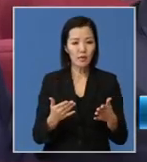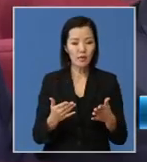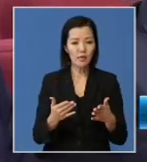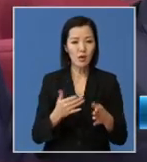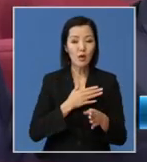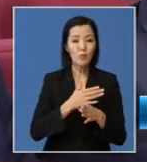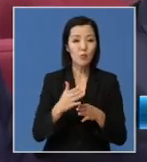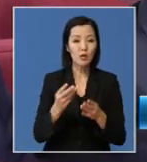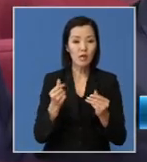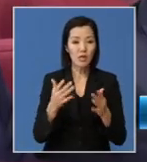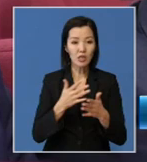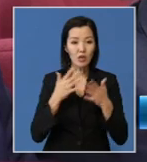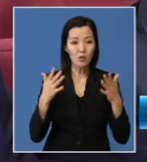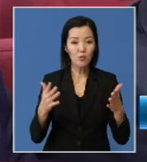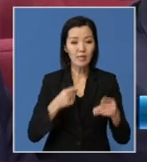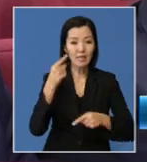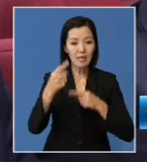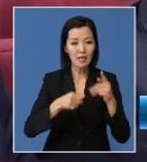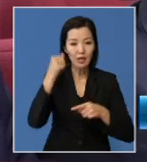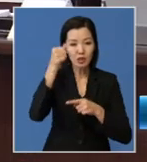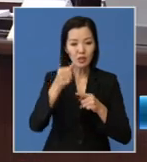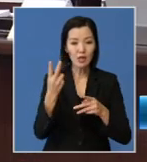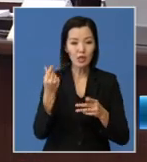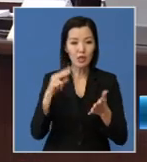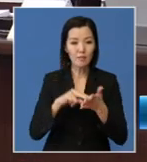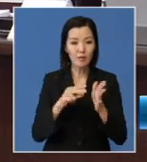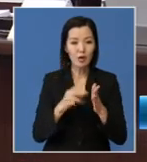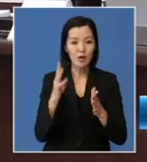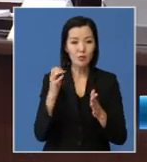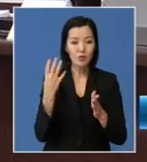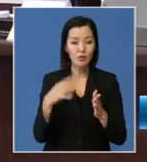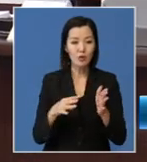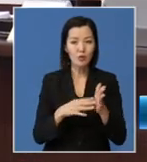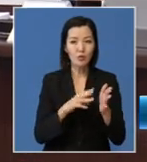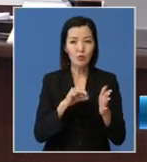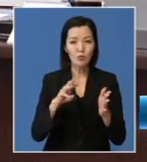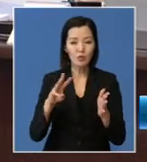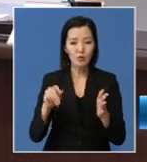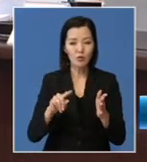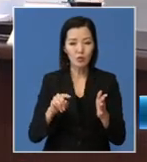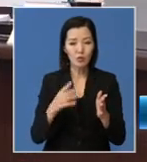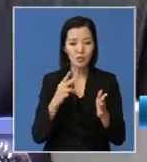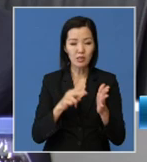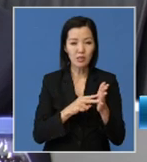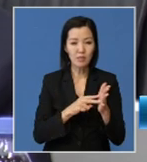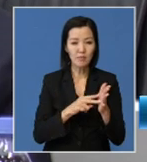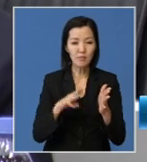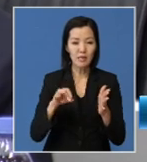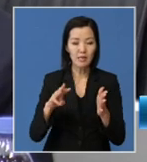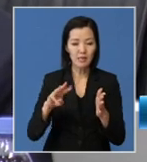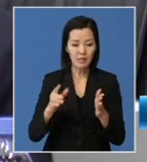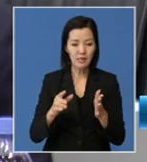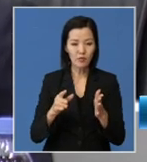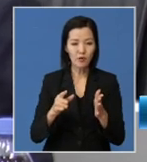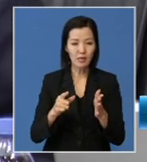бөлінген қаржы да қомақты. Келер жылға арналған жалпы бюджет жобасы 449,7 миллиард теңгені құрайды. Жоспарлы қаражаттың басым